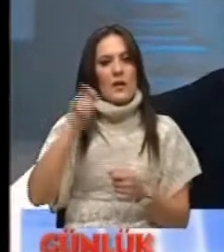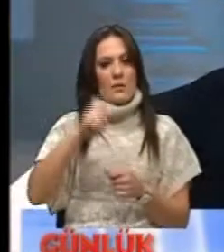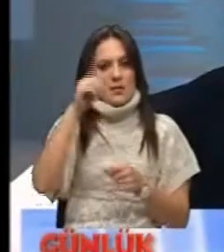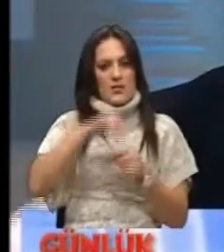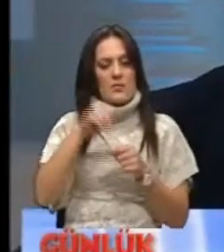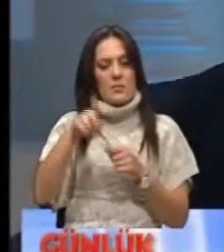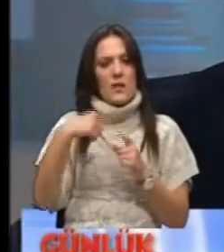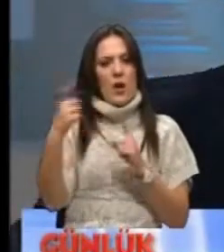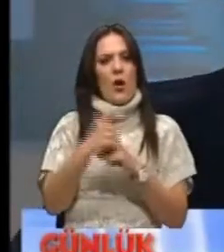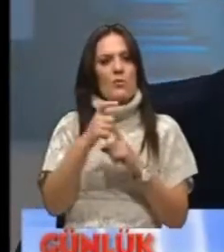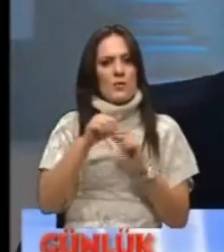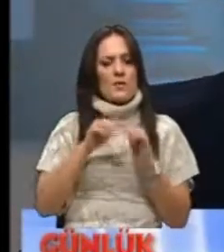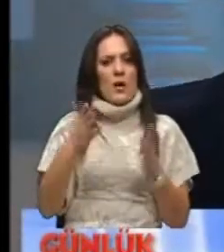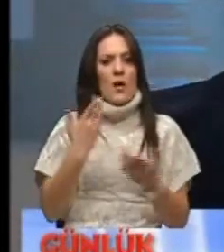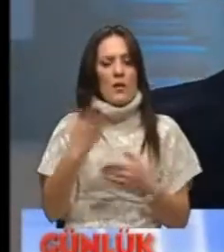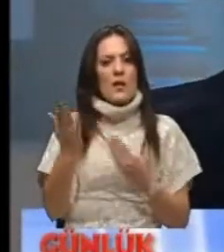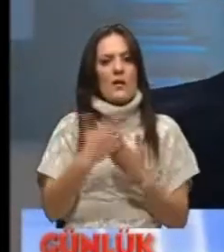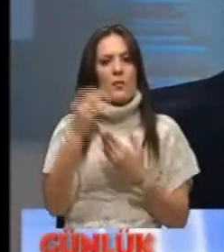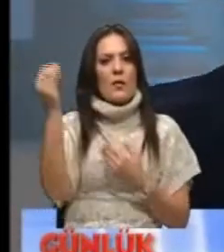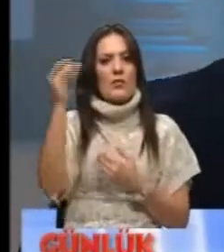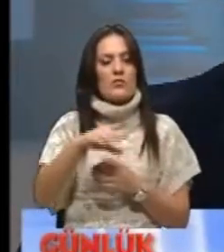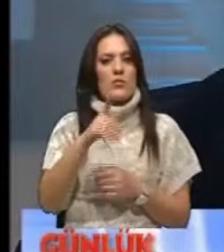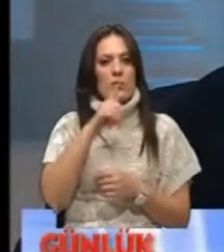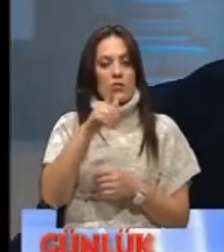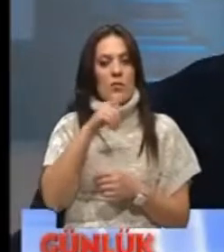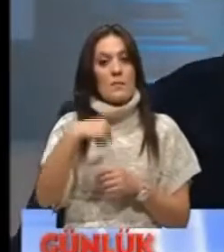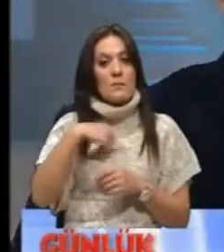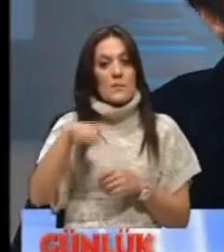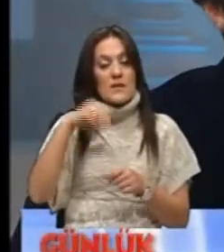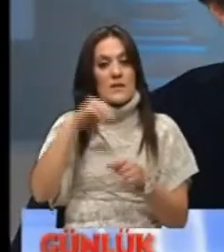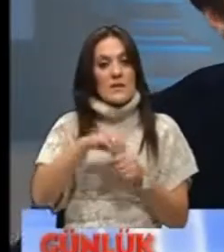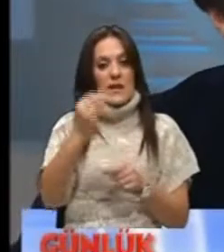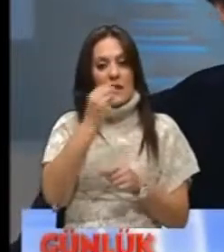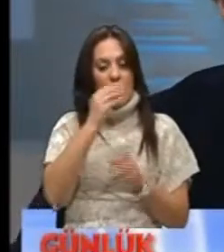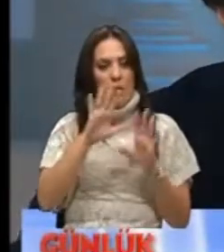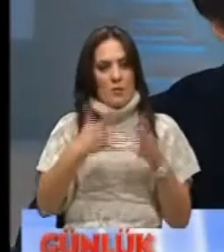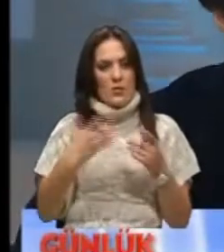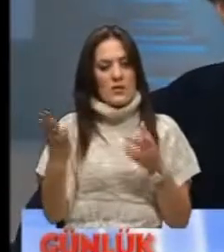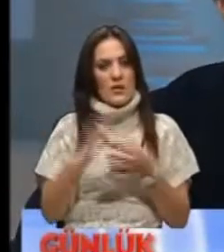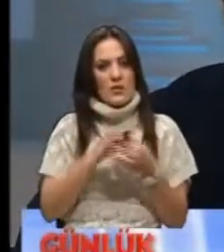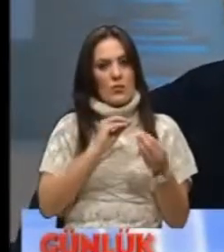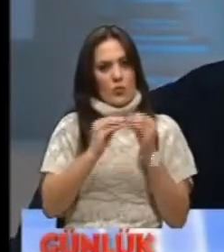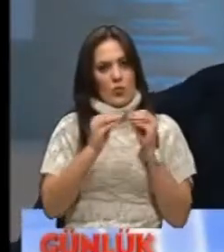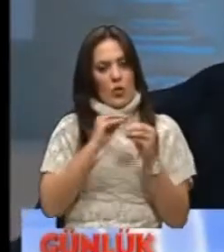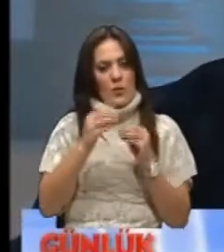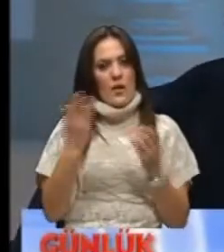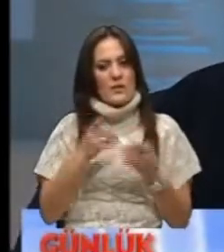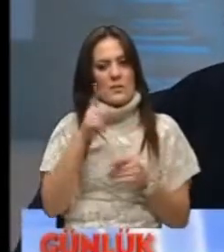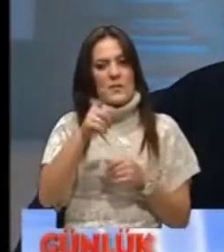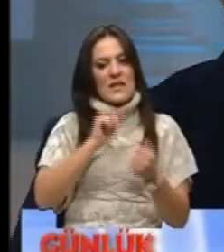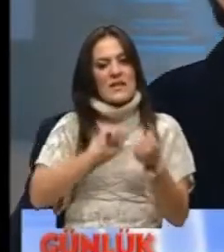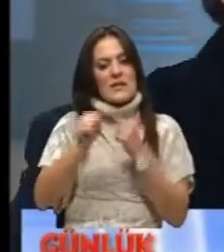bir savunma sistemi. Evet. Ama yaprak düşerse ötüyor. Şimdi bizdeki yeme bozuklukları ile ilgili problemler